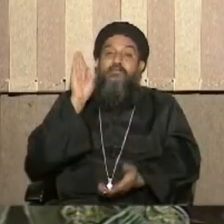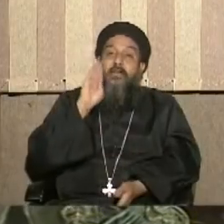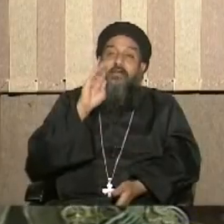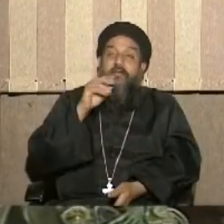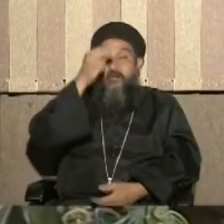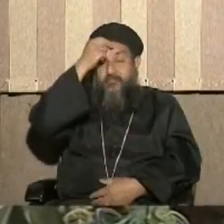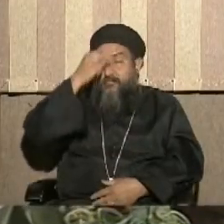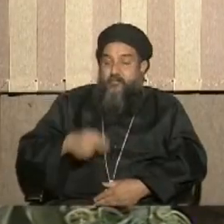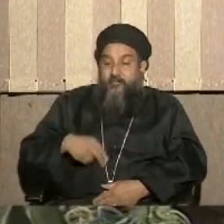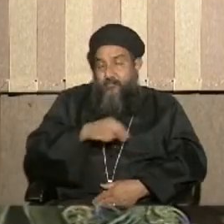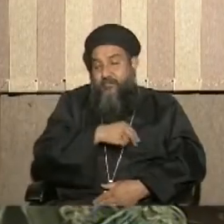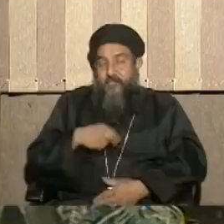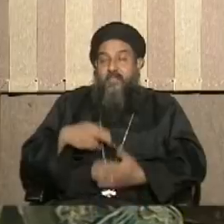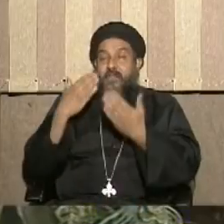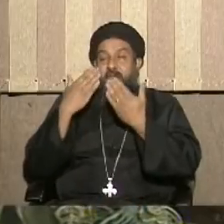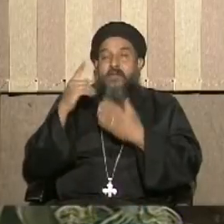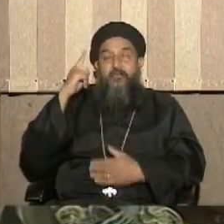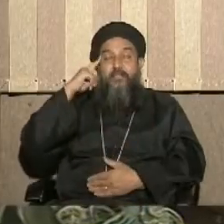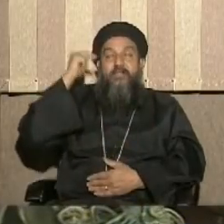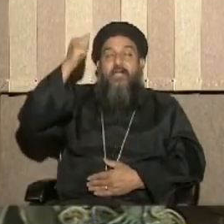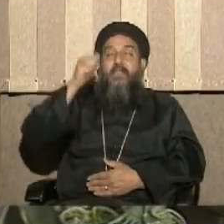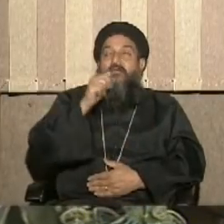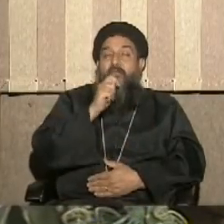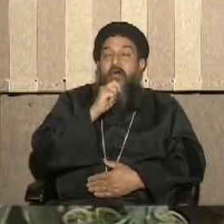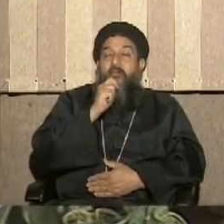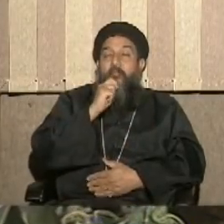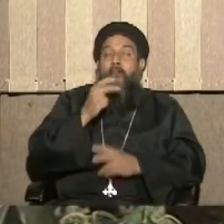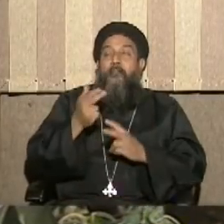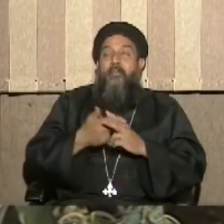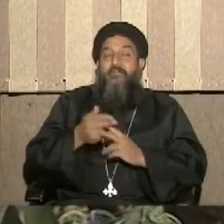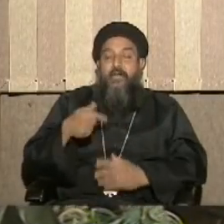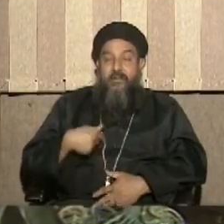يا رب، انت العالم بضعف البشر،